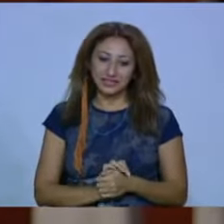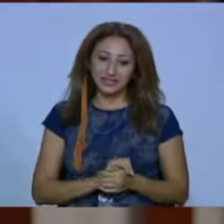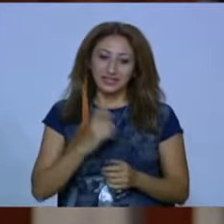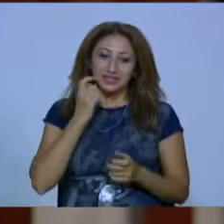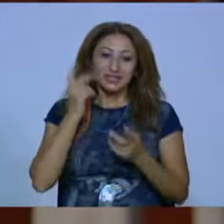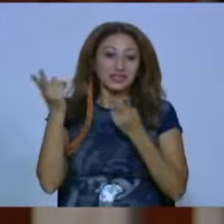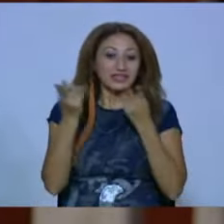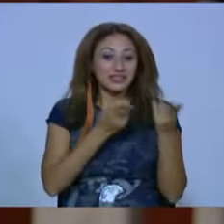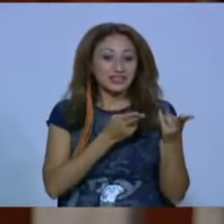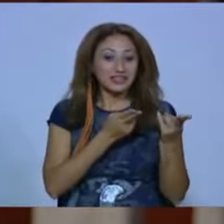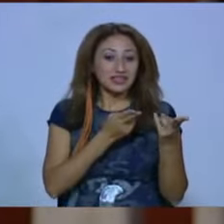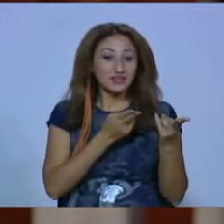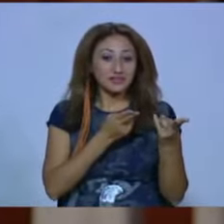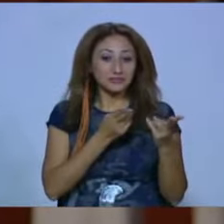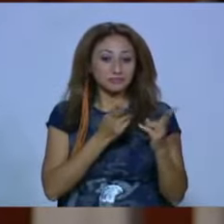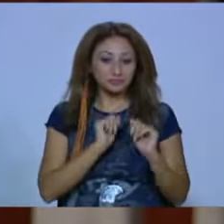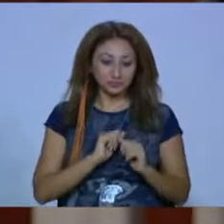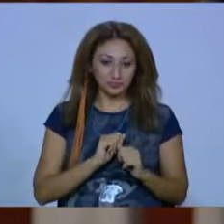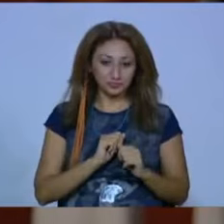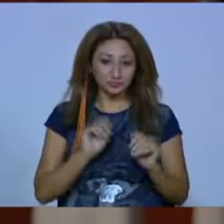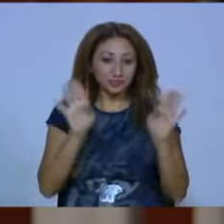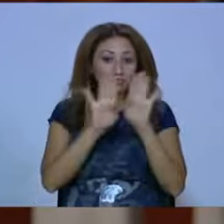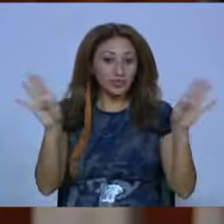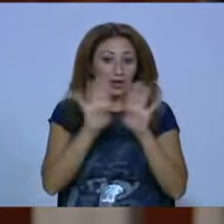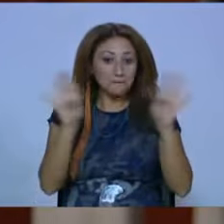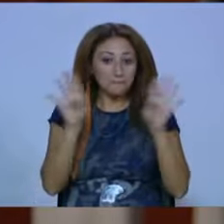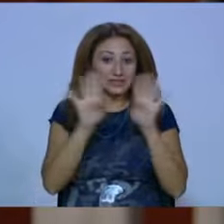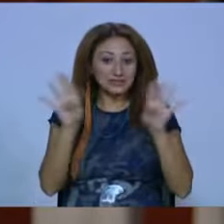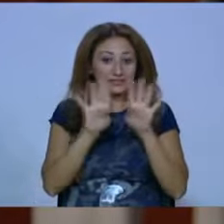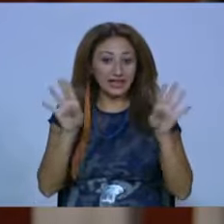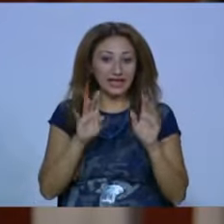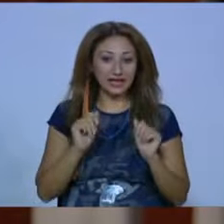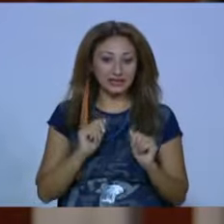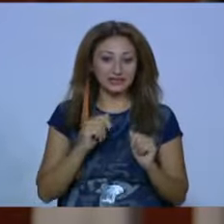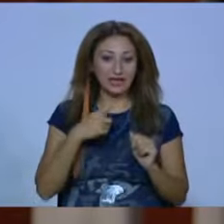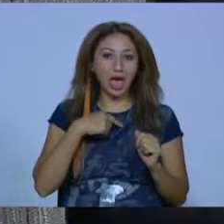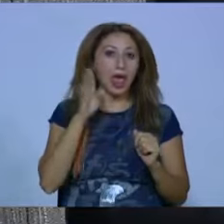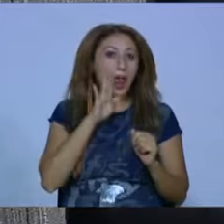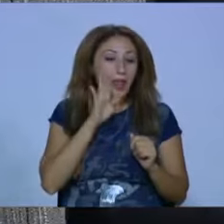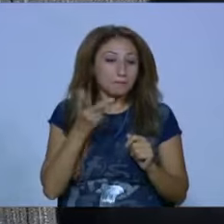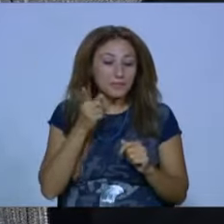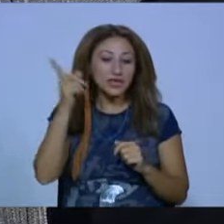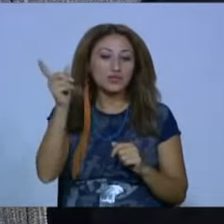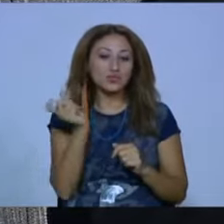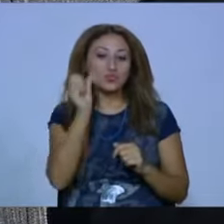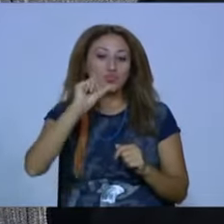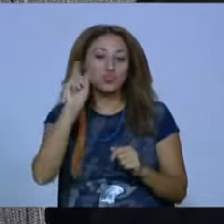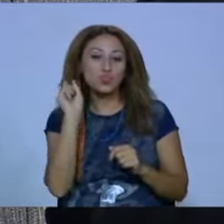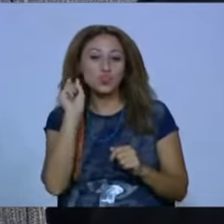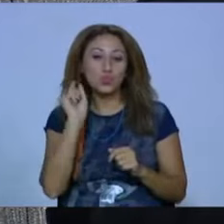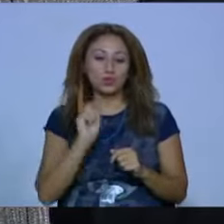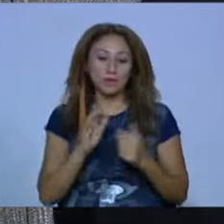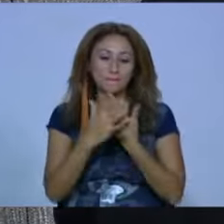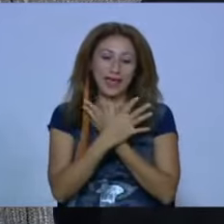علاء يقول لهم انا مش خريج معاه في المسرحيه بس انا خريج أكاديمية نور الدمرداش. والحقيقة كمان هو عمل مع الأستاذ عادل